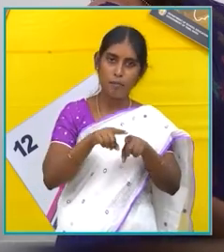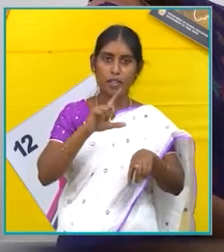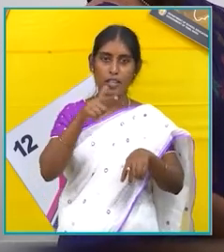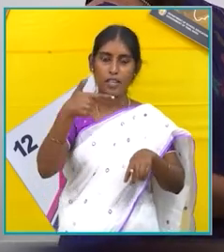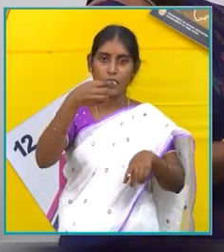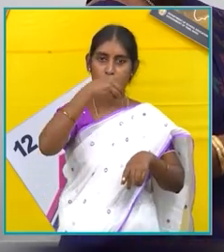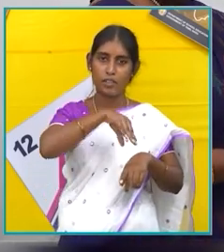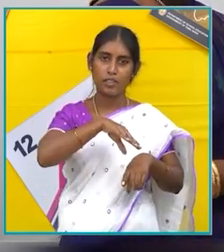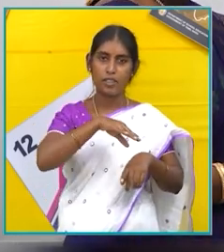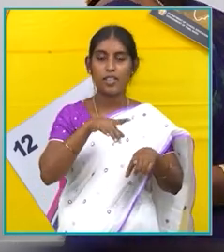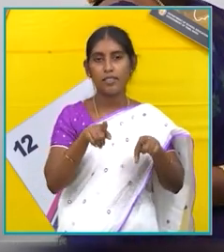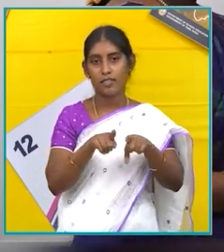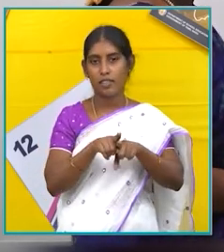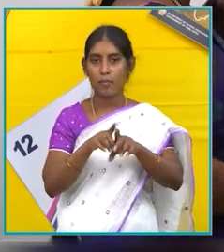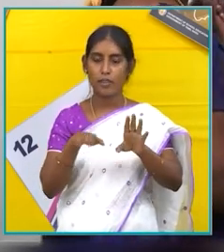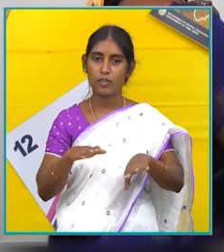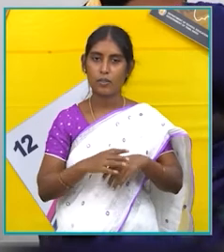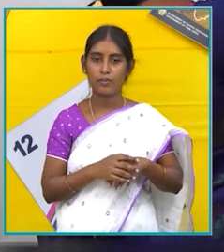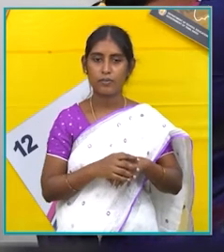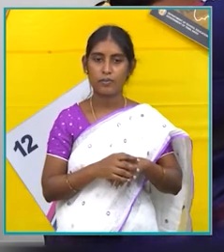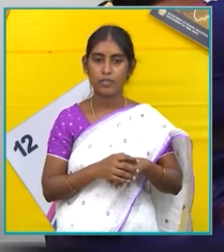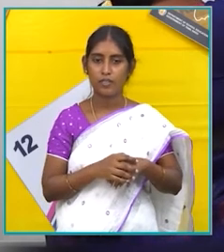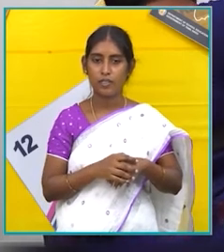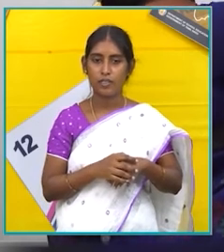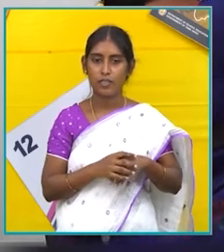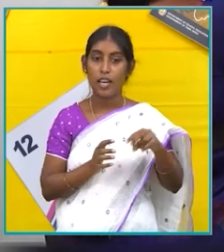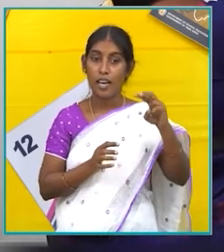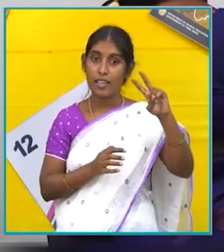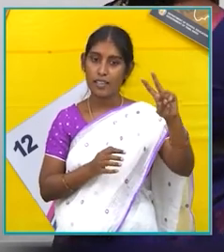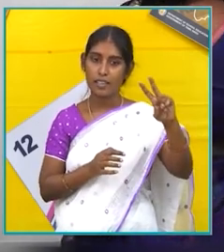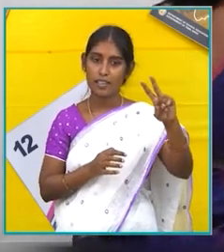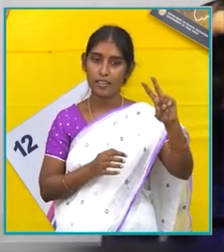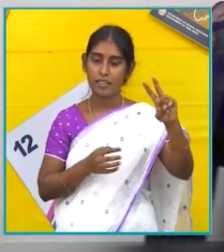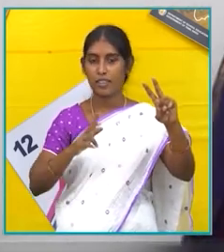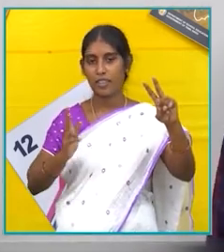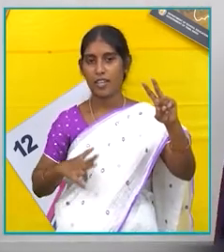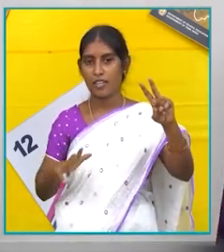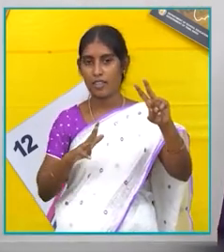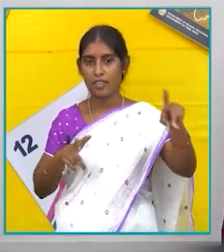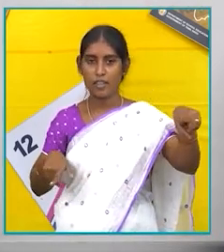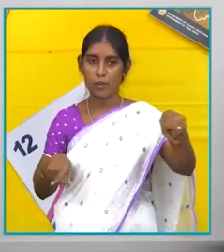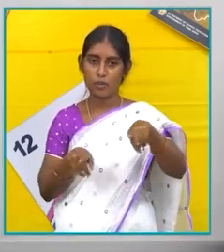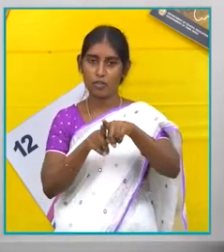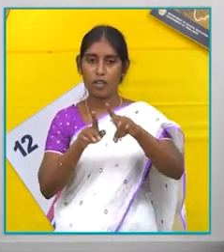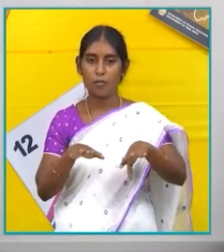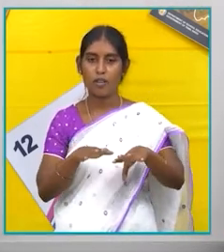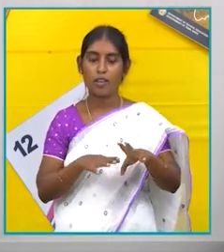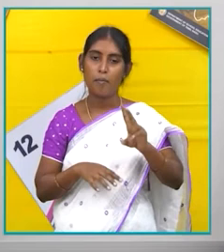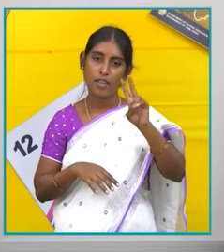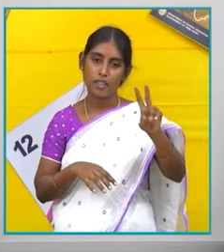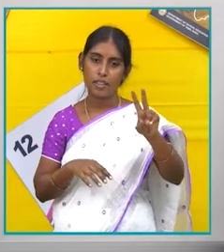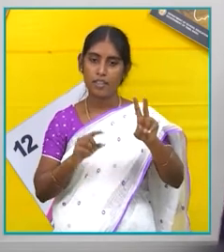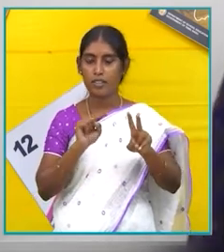இங்கே 7ங்கிற இடத்துல என்ன கோண அளவு இருந்தாலும் அது சமமாக இருக்கும். அதே மாதிரி இன்னொரு ஜோடி எது? 2 8. ஸோ இதுதான்